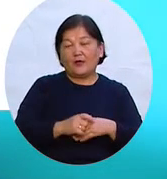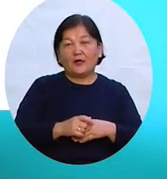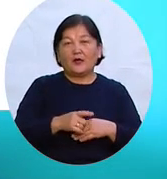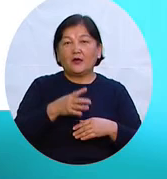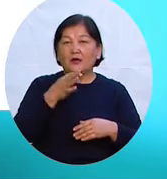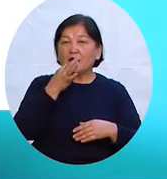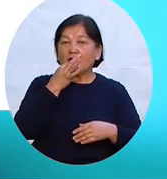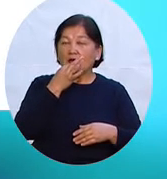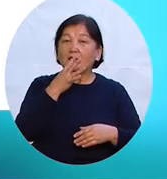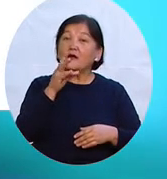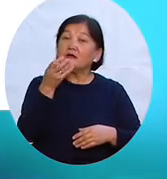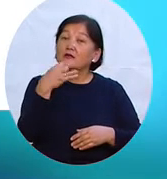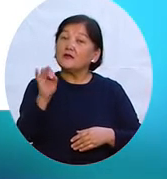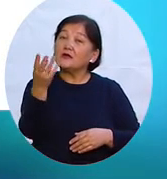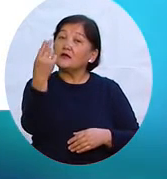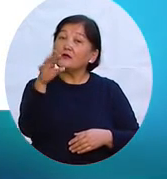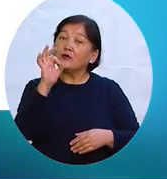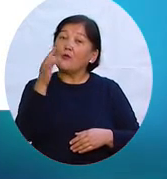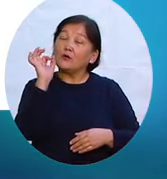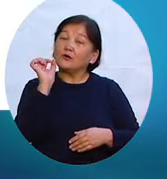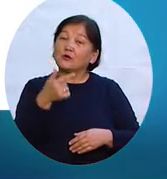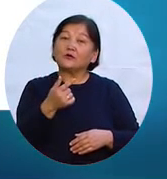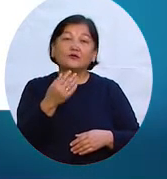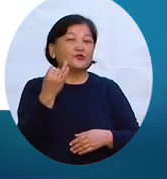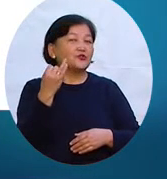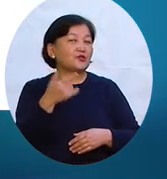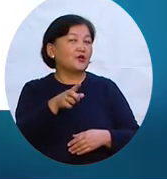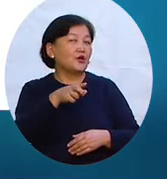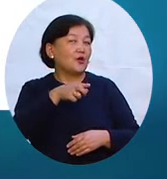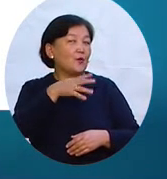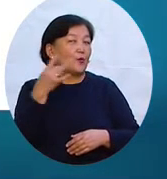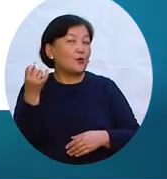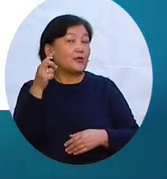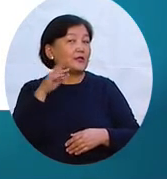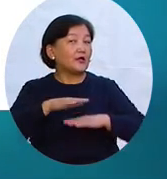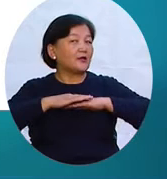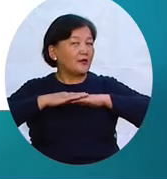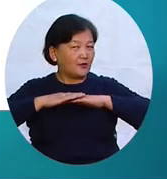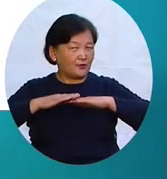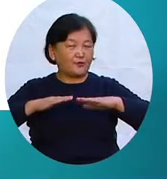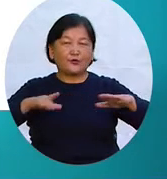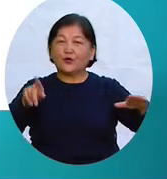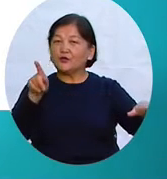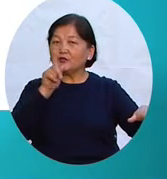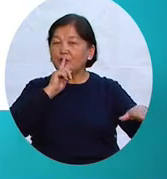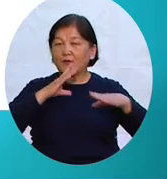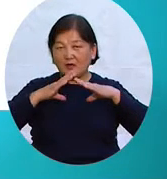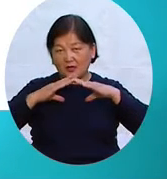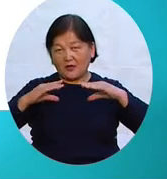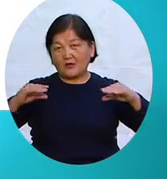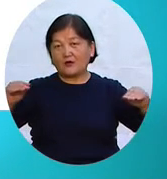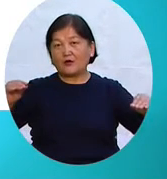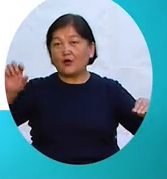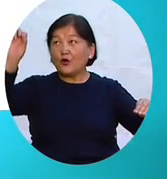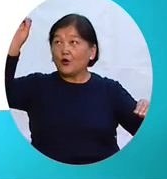Эртний домок шиг буурал тал эргэн тойрон чимээ алдарна. Оддын дундаас ижлэн үтсэн юм